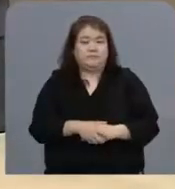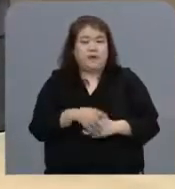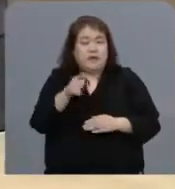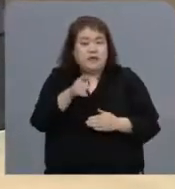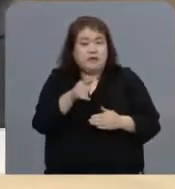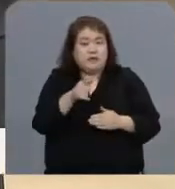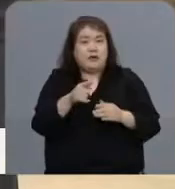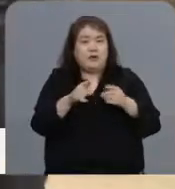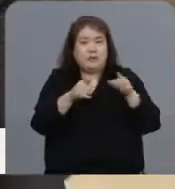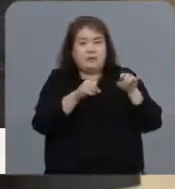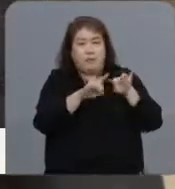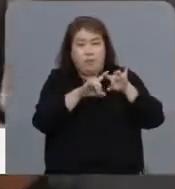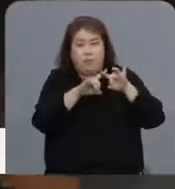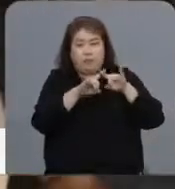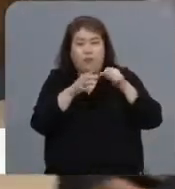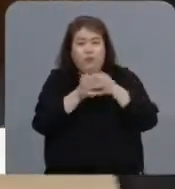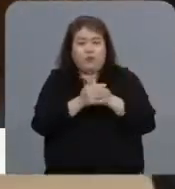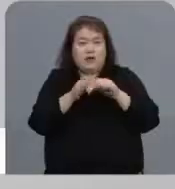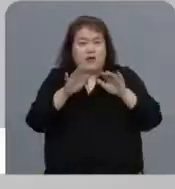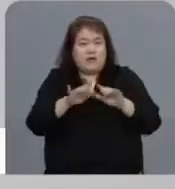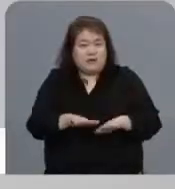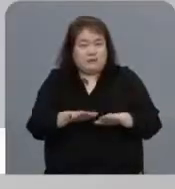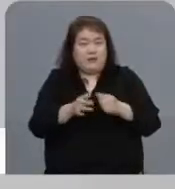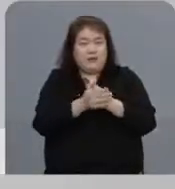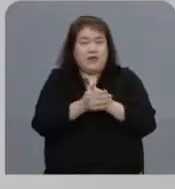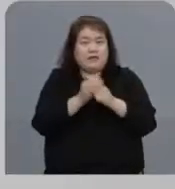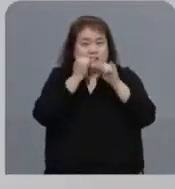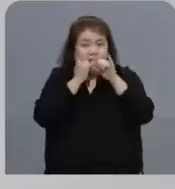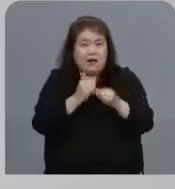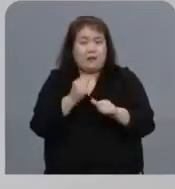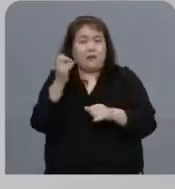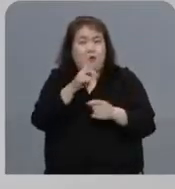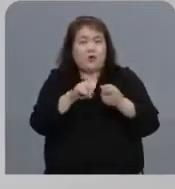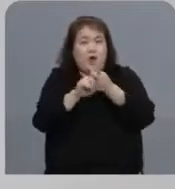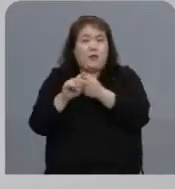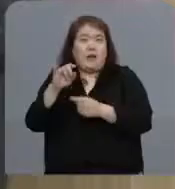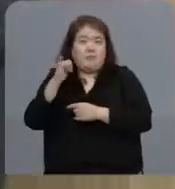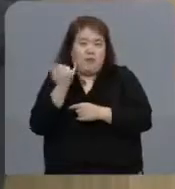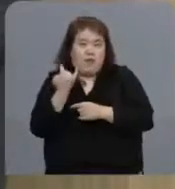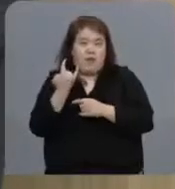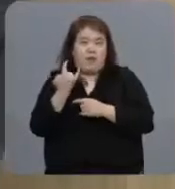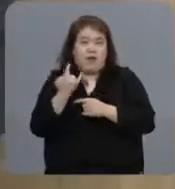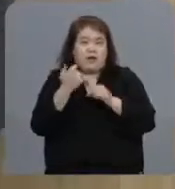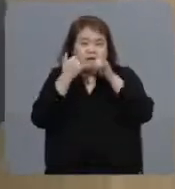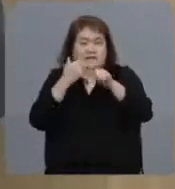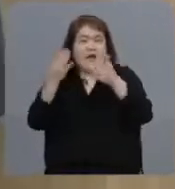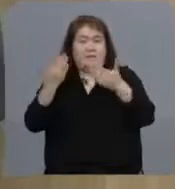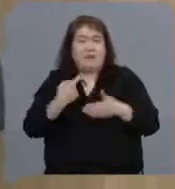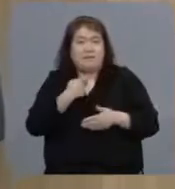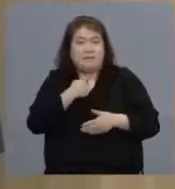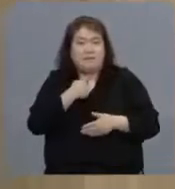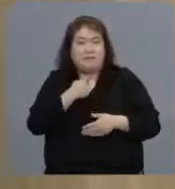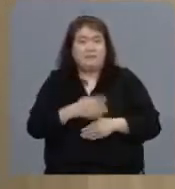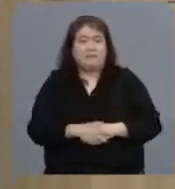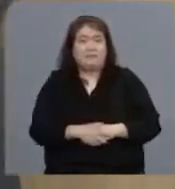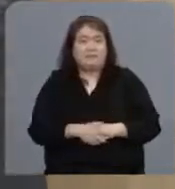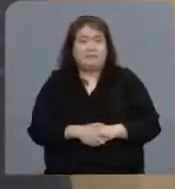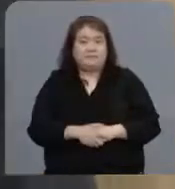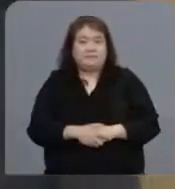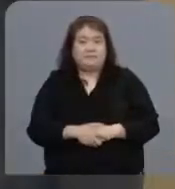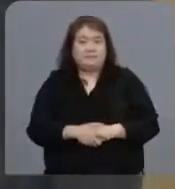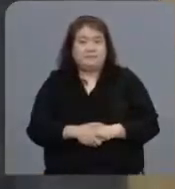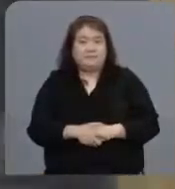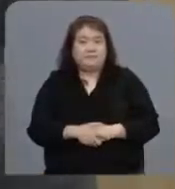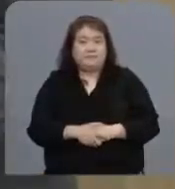보도는 한국기자협회 이달의 기자상 과 방송기자 연합회 이단 의 방송기자 상을 수상했습니다 bbs